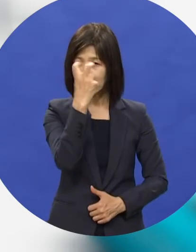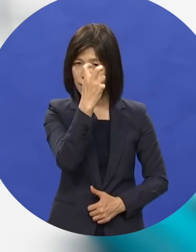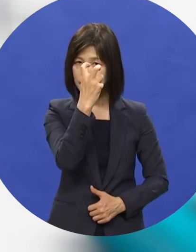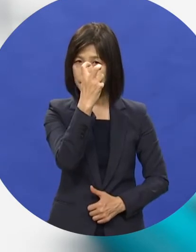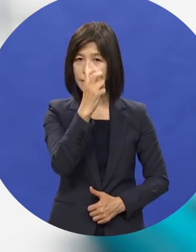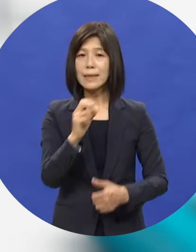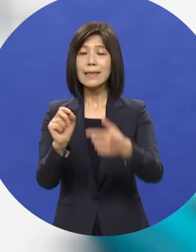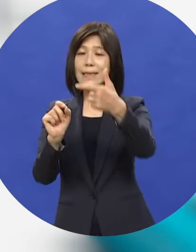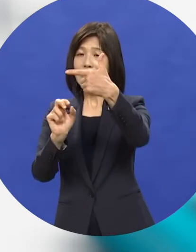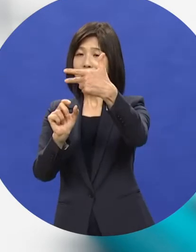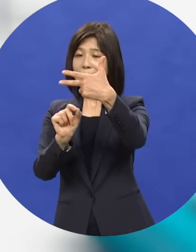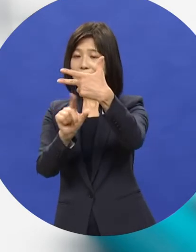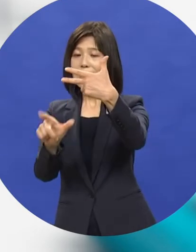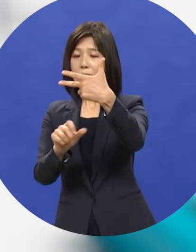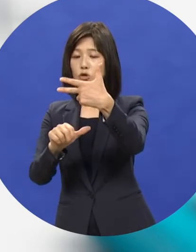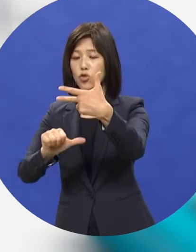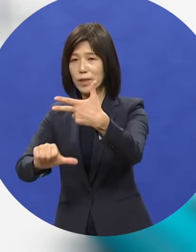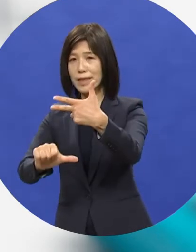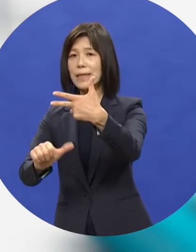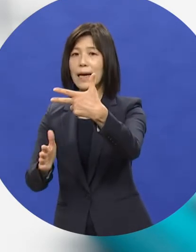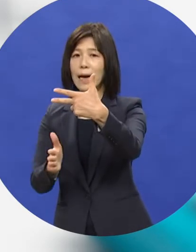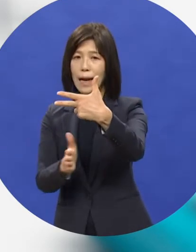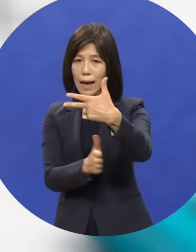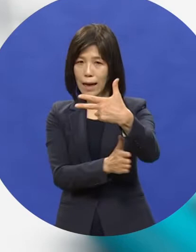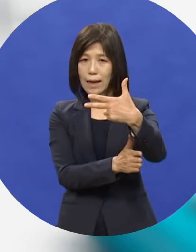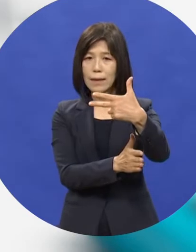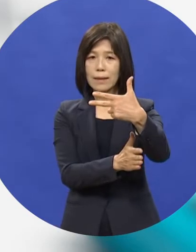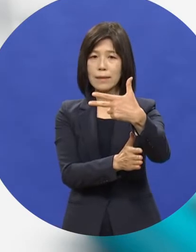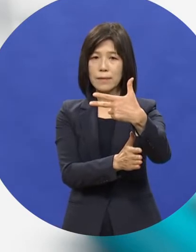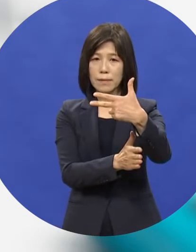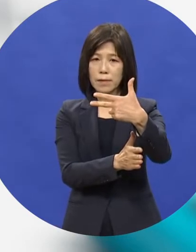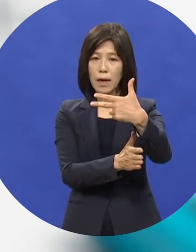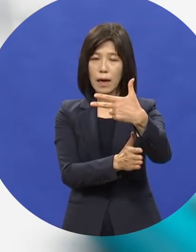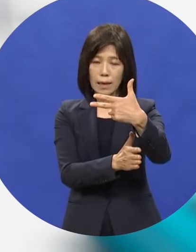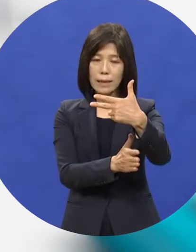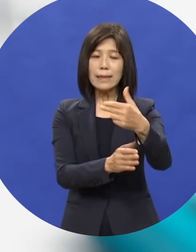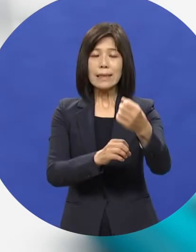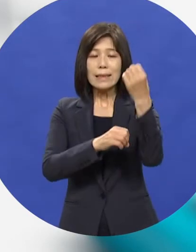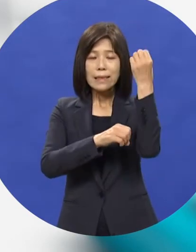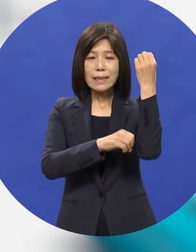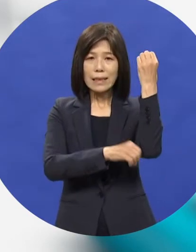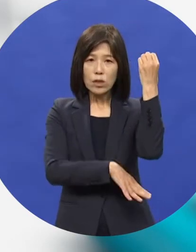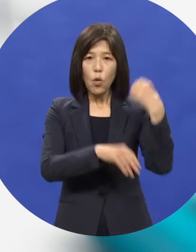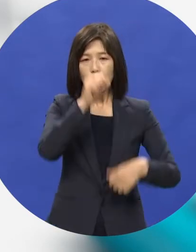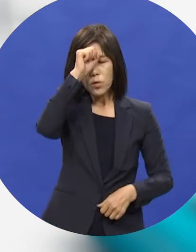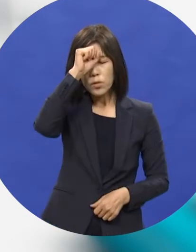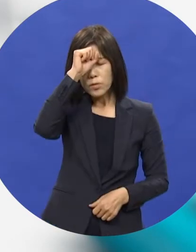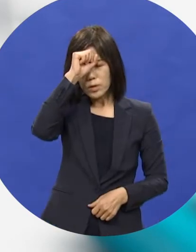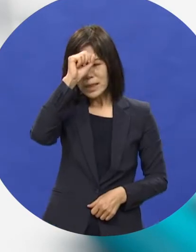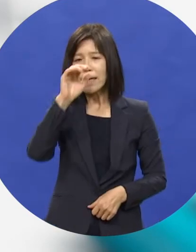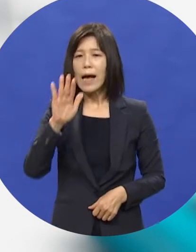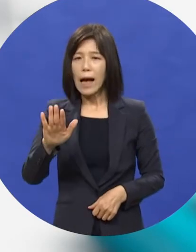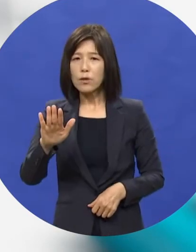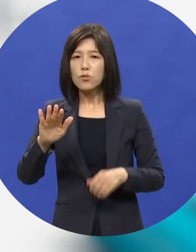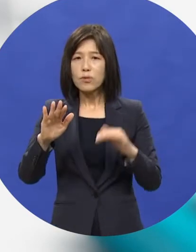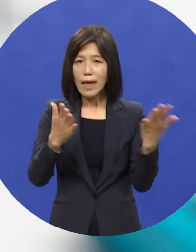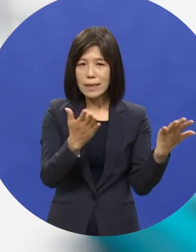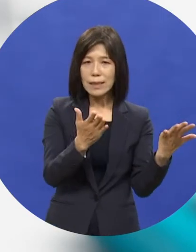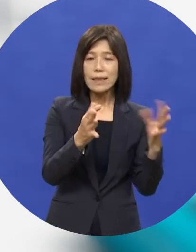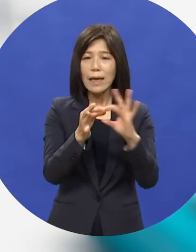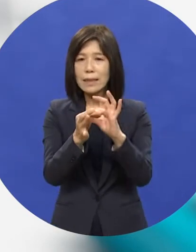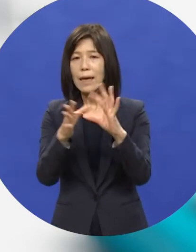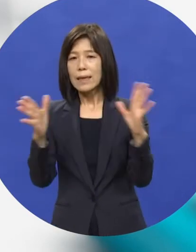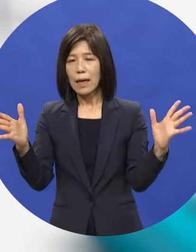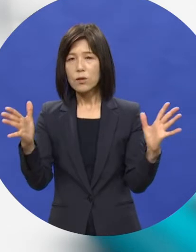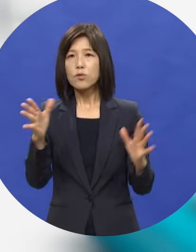7月5日月曜日から基礎疾患の有無に関係なく、60歳から64歳の方が対